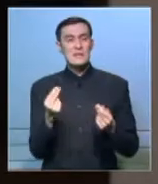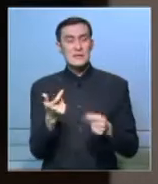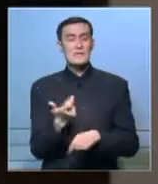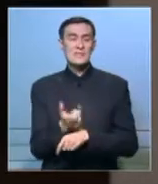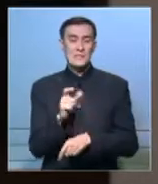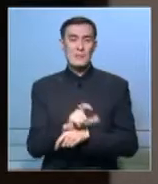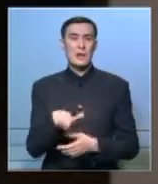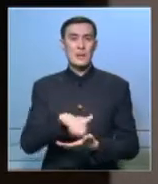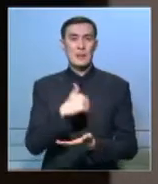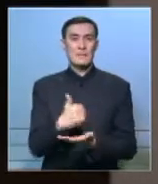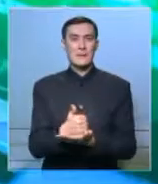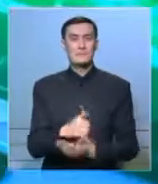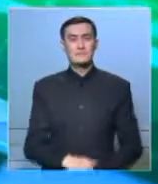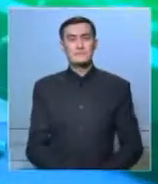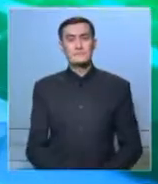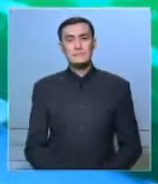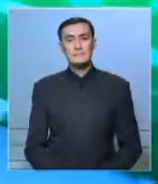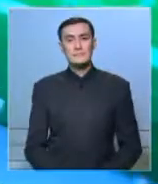самое главное.